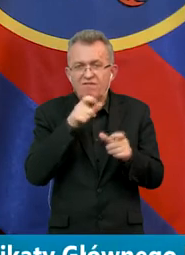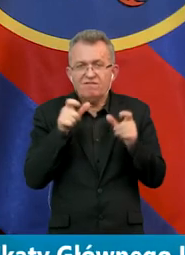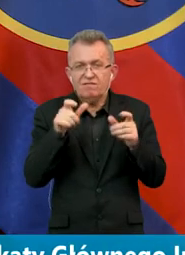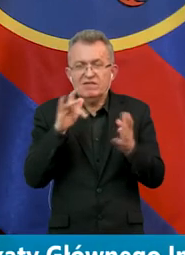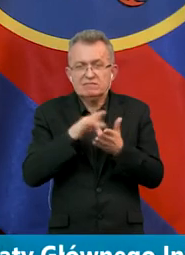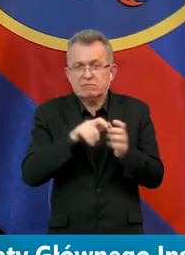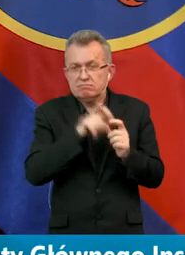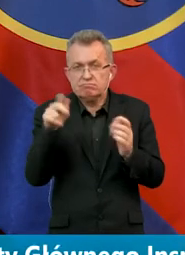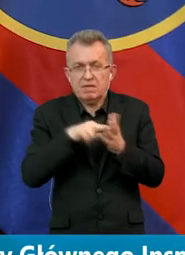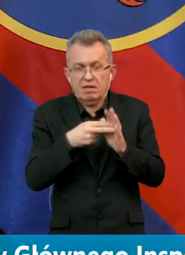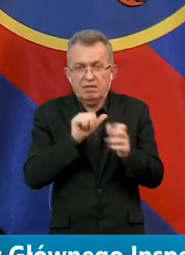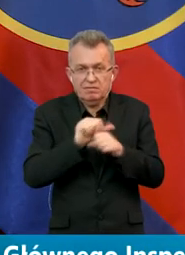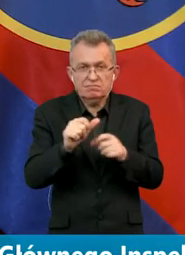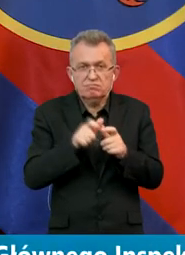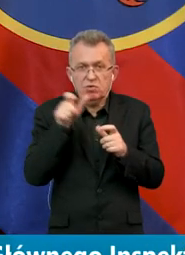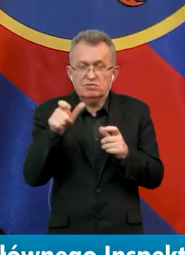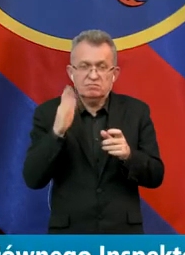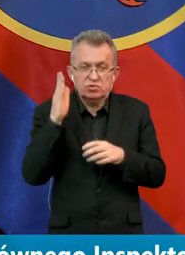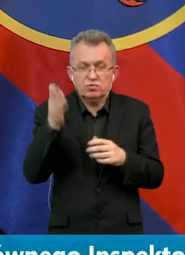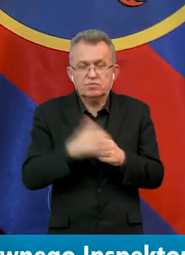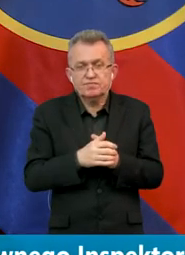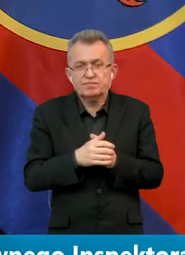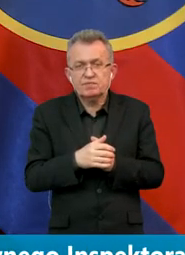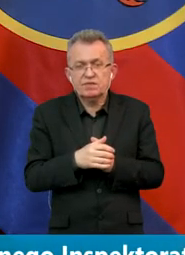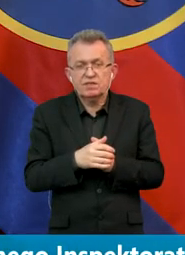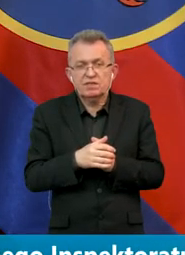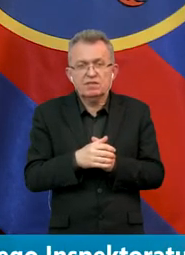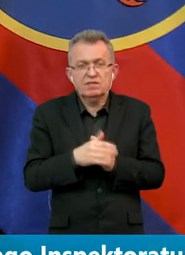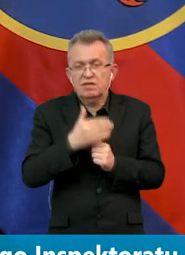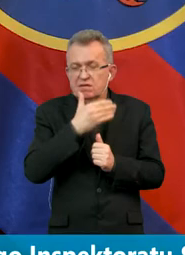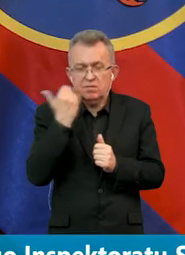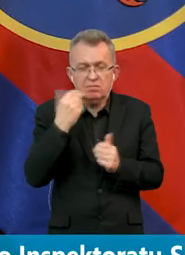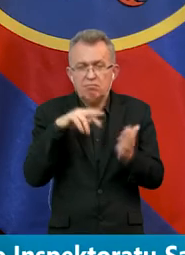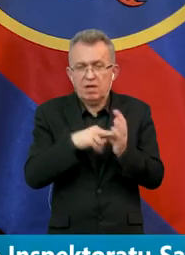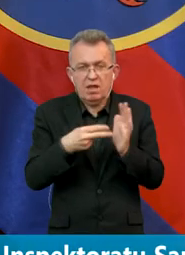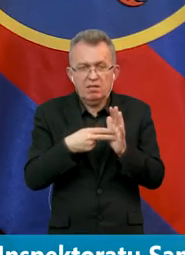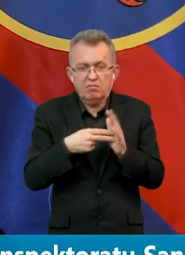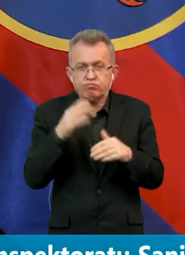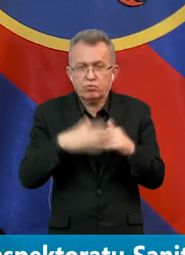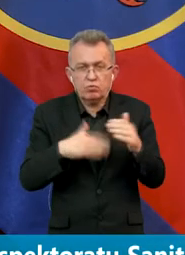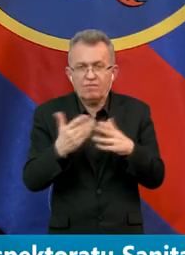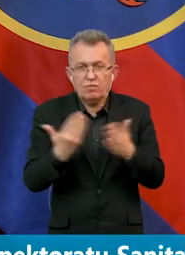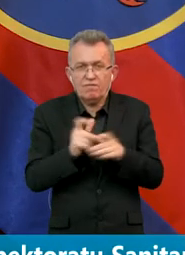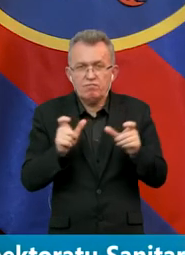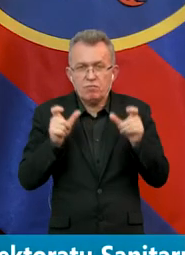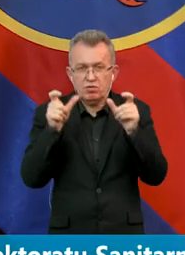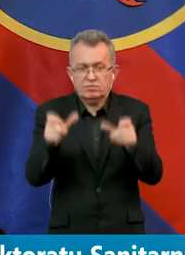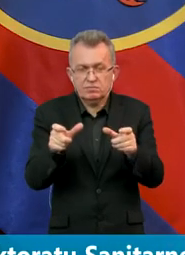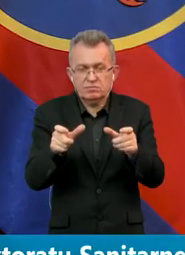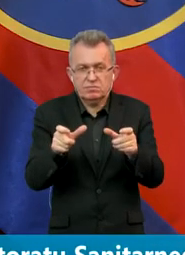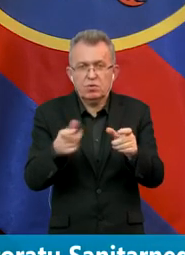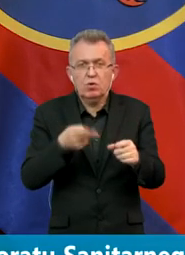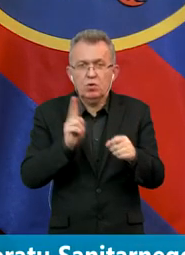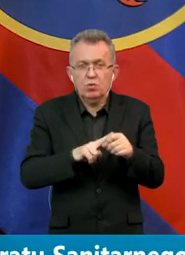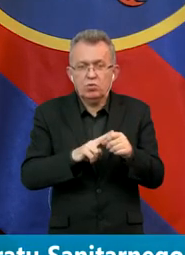ruch na trasie i na moście długim? Panie Igorze, nie ma planu budowy mostu, który